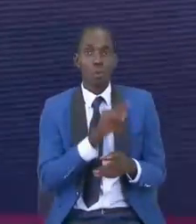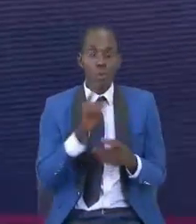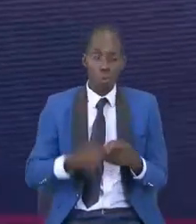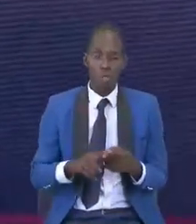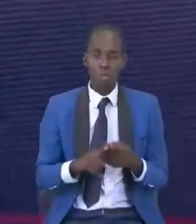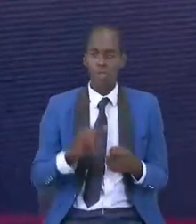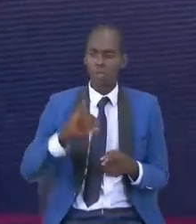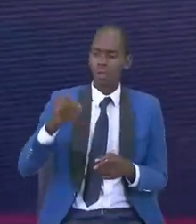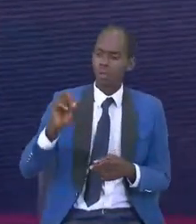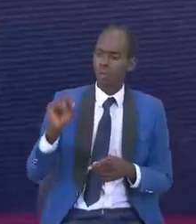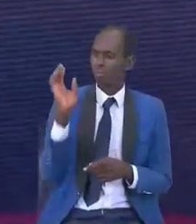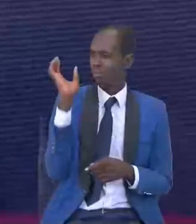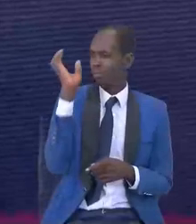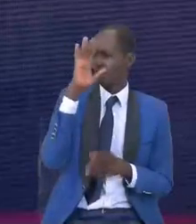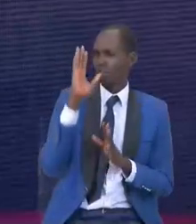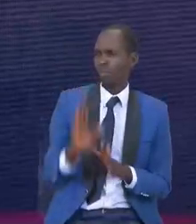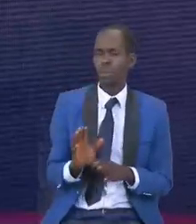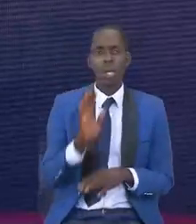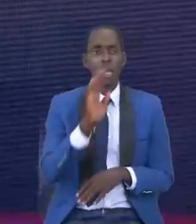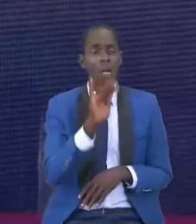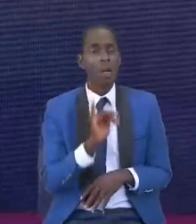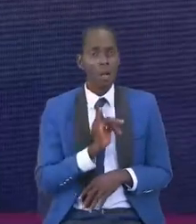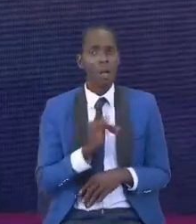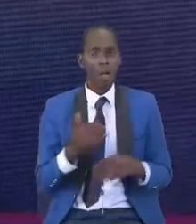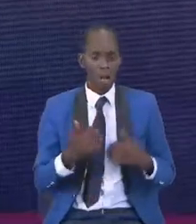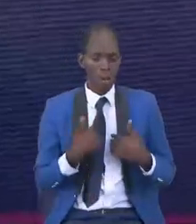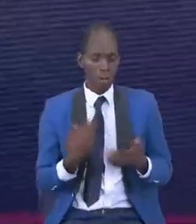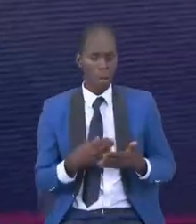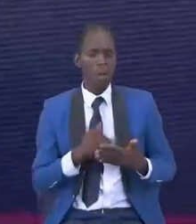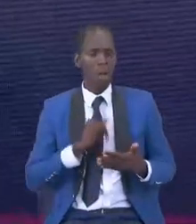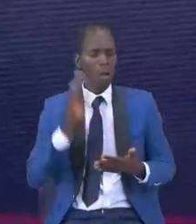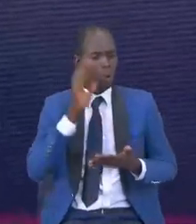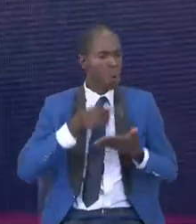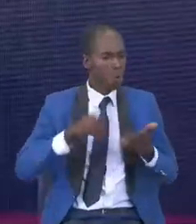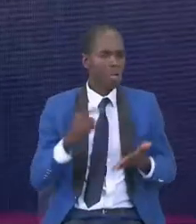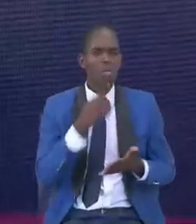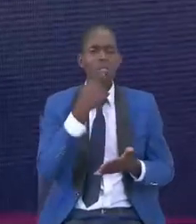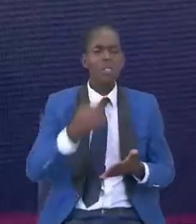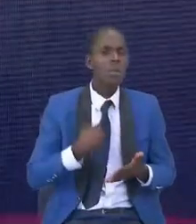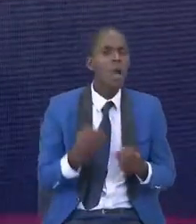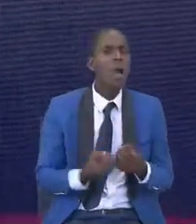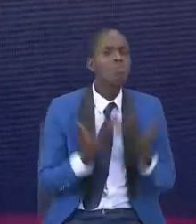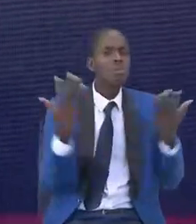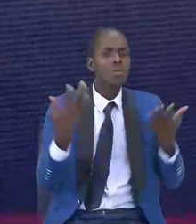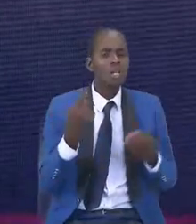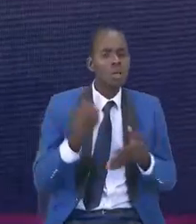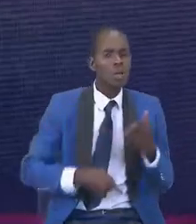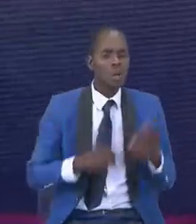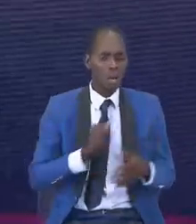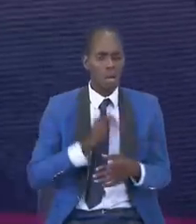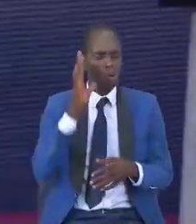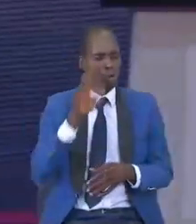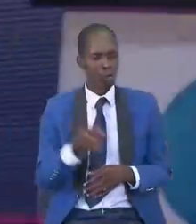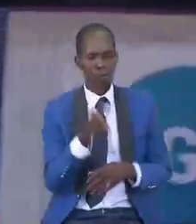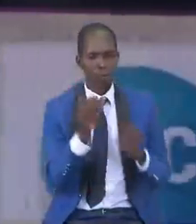il a dit, j'ai l'argent pour le voyage, et peu importe, dites-moi le montant, je vais payer, je vais voyager avec vous pour